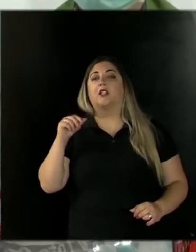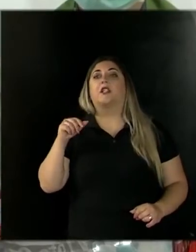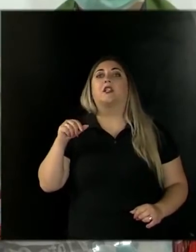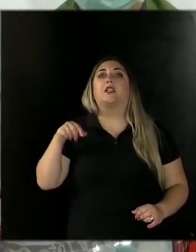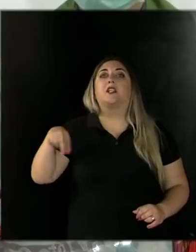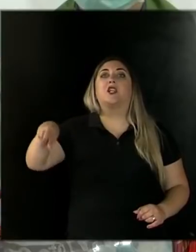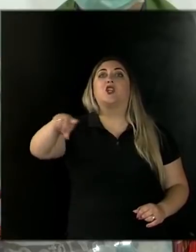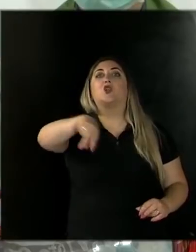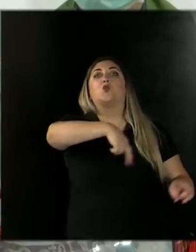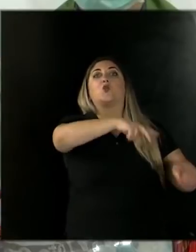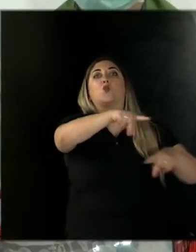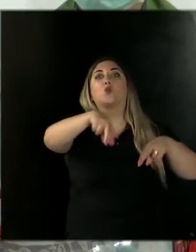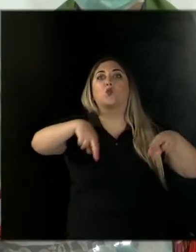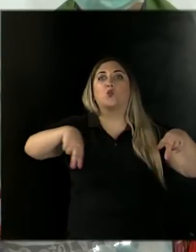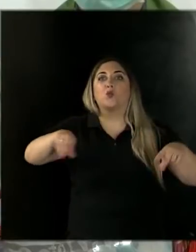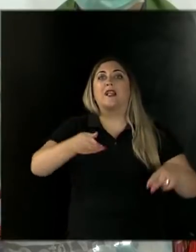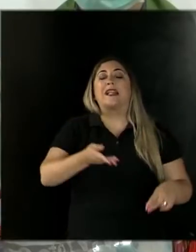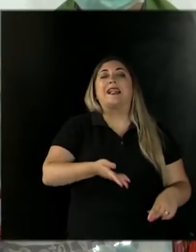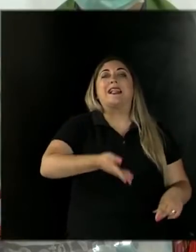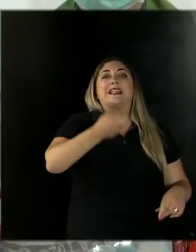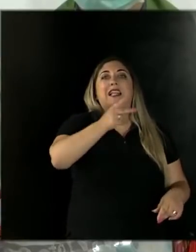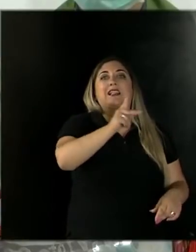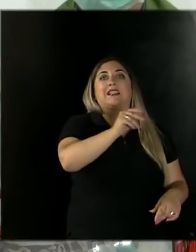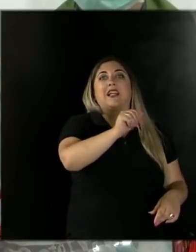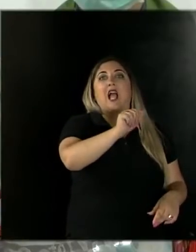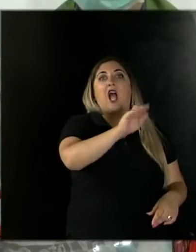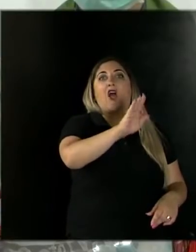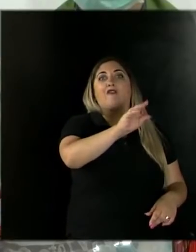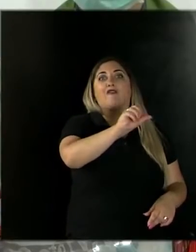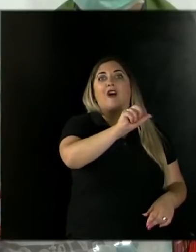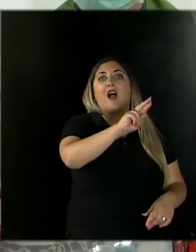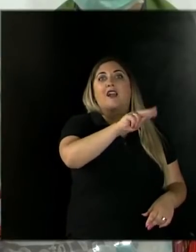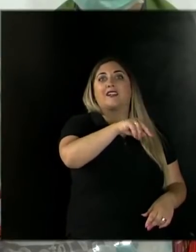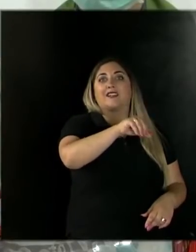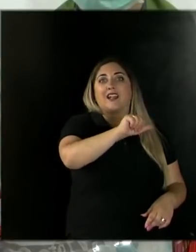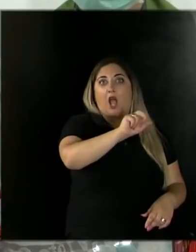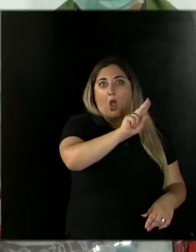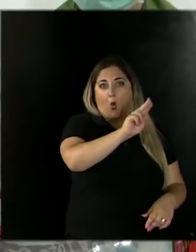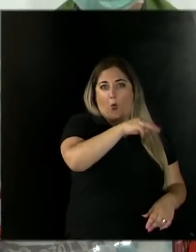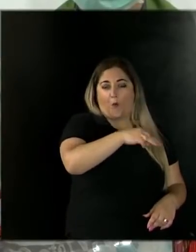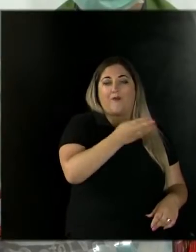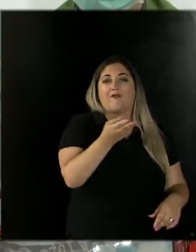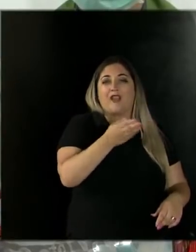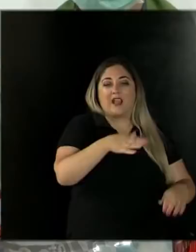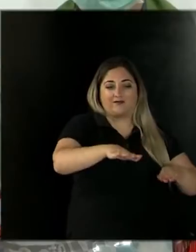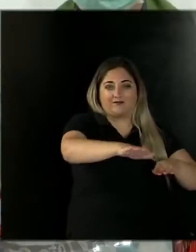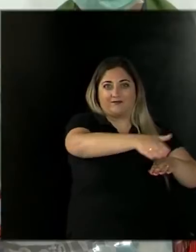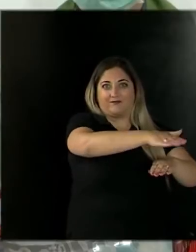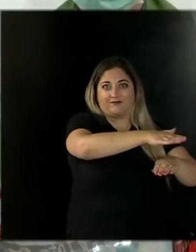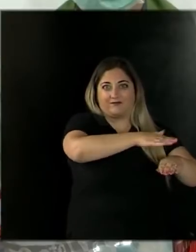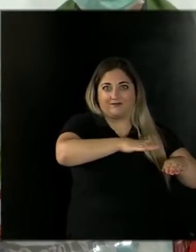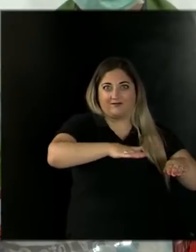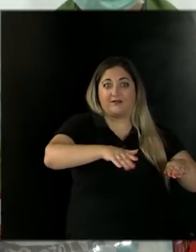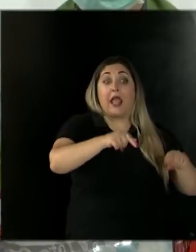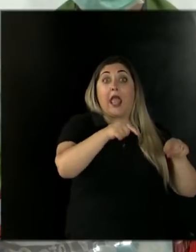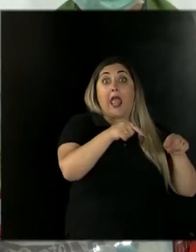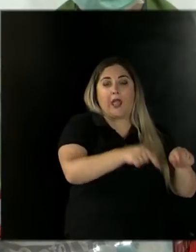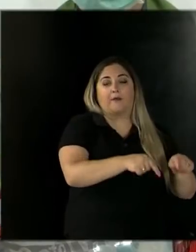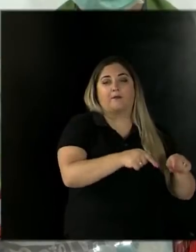tiegħu Kafarnawm fuq ix-xatt tal-Adira ta' Ġeneżaret jew inkella l-baħar ta'